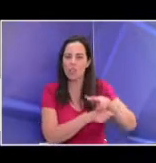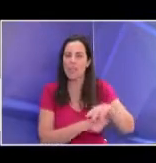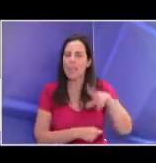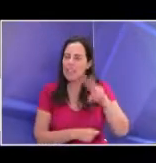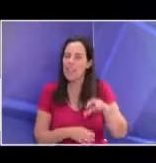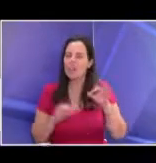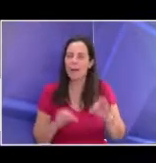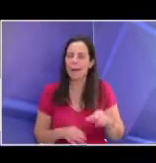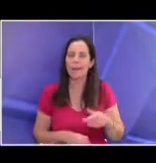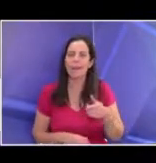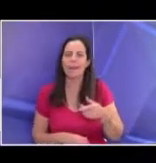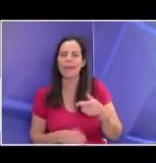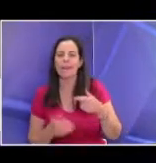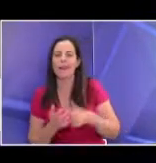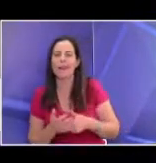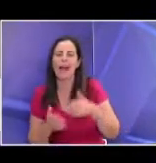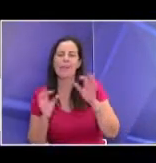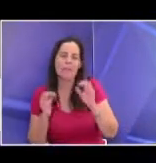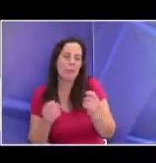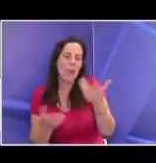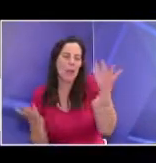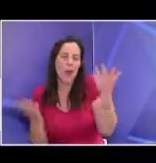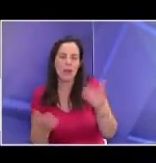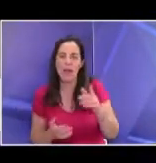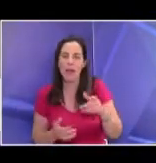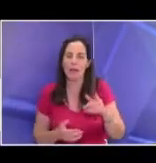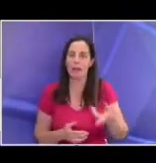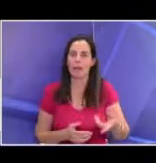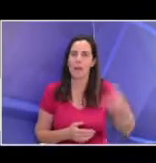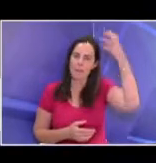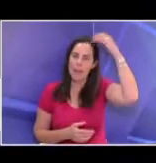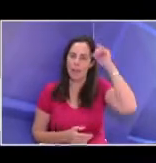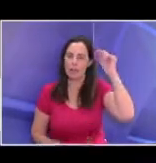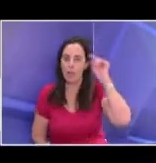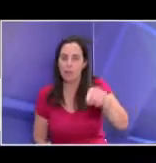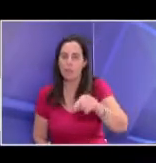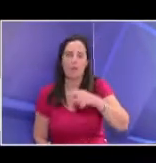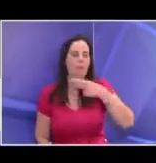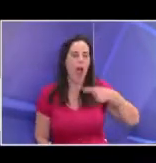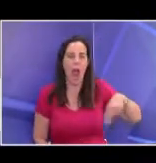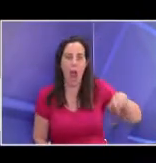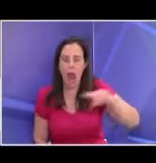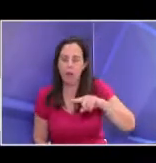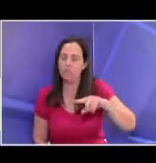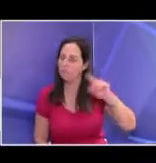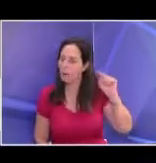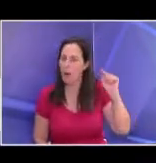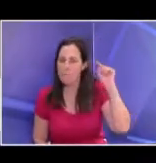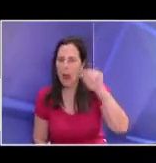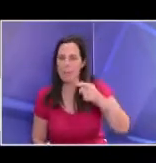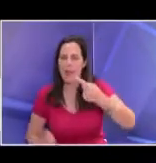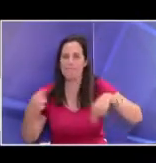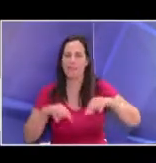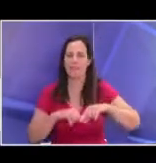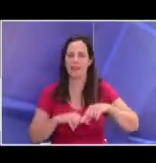יש בעצם נו נו נו לסעודים. כן, אבל זה בקושי מוכר. אבל תראה, עבדאללה השני מלך ירדן שם, ואחרים בדרגה יותר נמוכה גם כן נמצאים